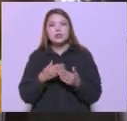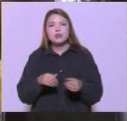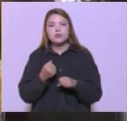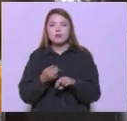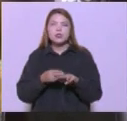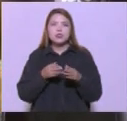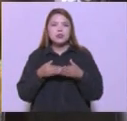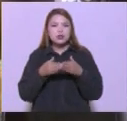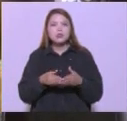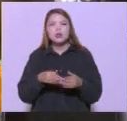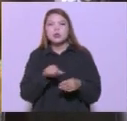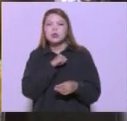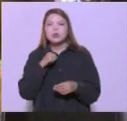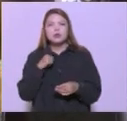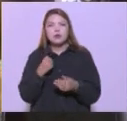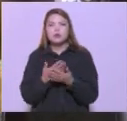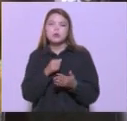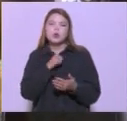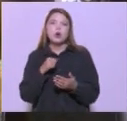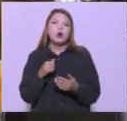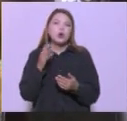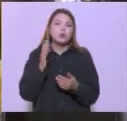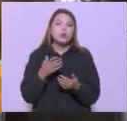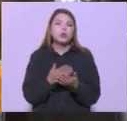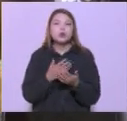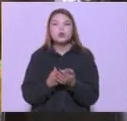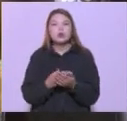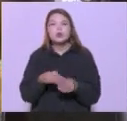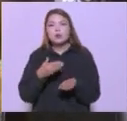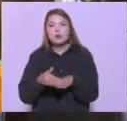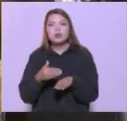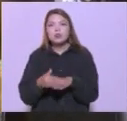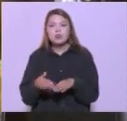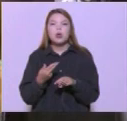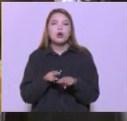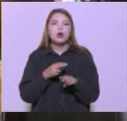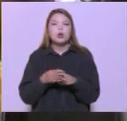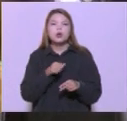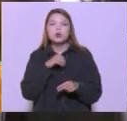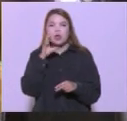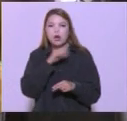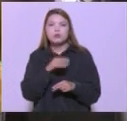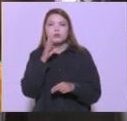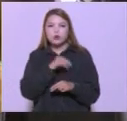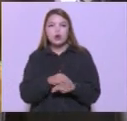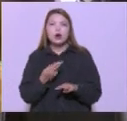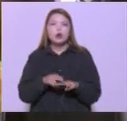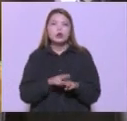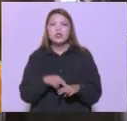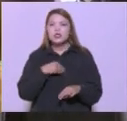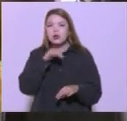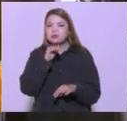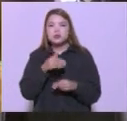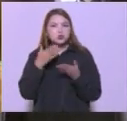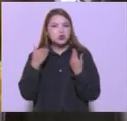километров, не используя никаких плавсредств, и постепенно двигаться по маршруту. Надеюсь, что у меня получится. Я не